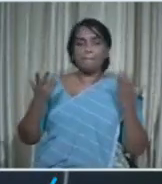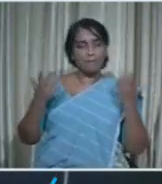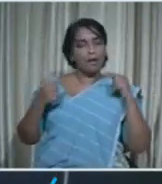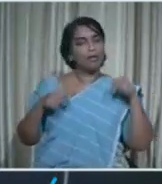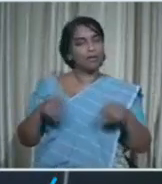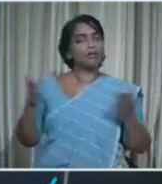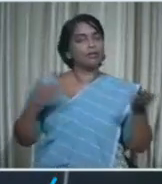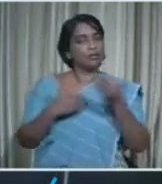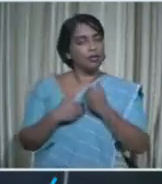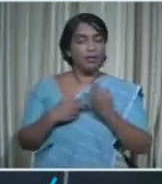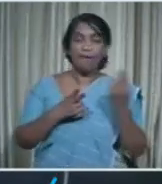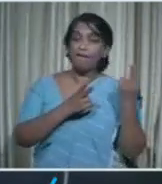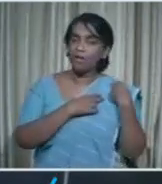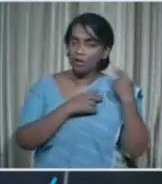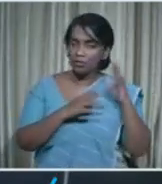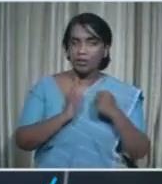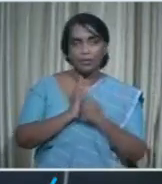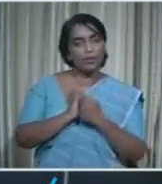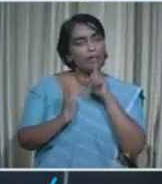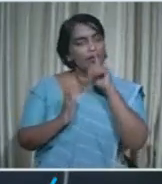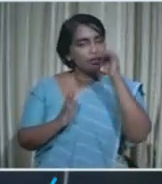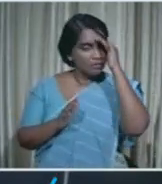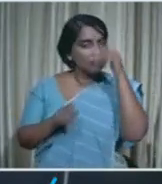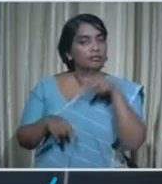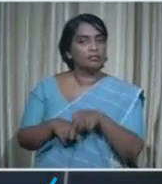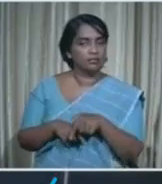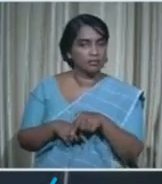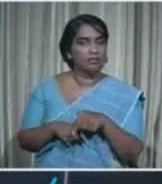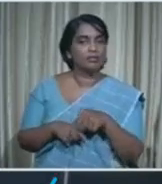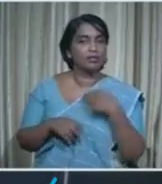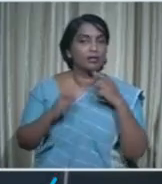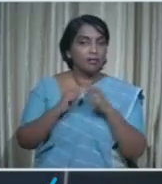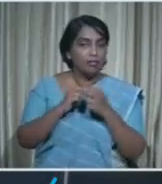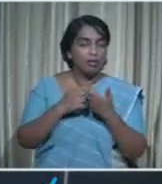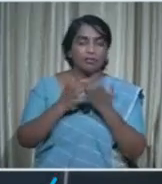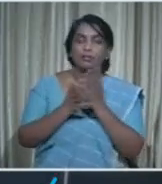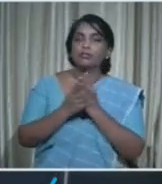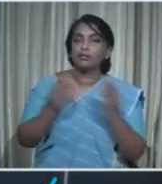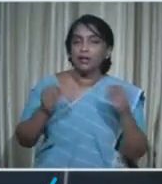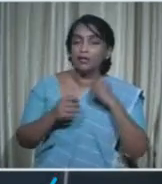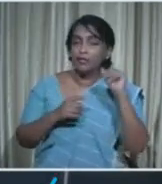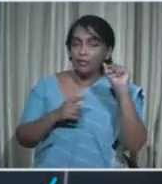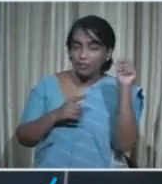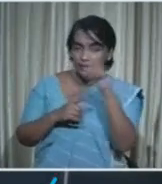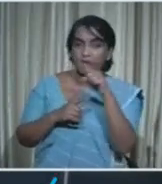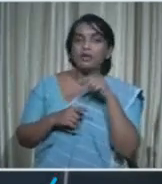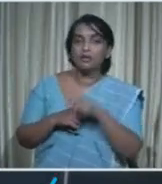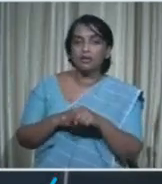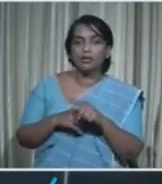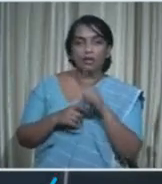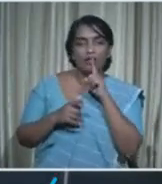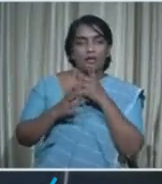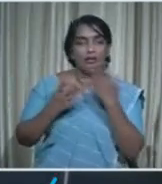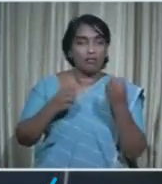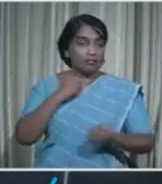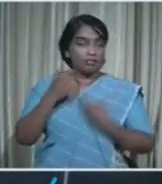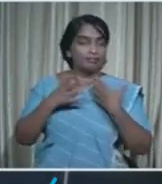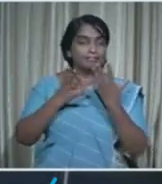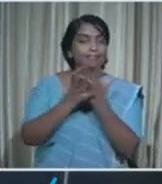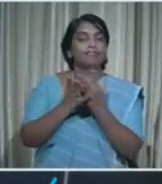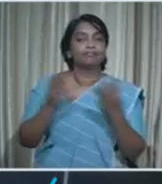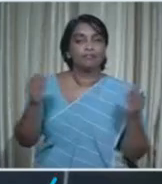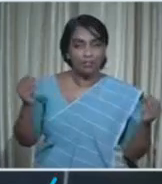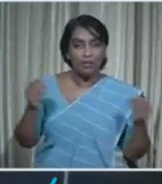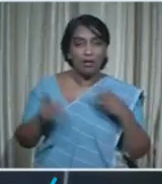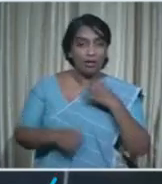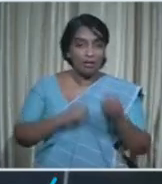अभी सिर वगकी मीन कथानायक मेक मे तत्व सम्मतिट पत् फलवेन कारण काम डेमत मेरटे जनतावगे